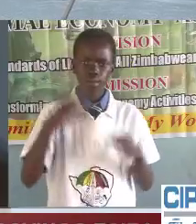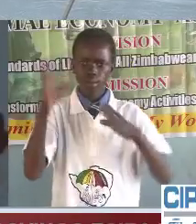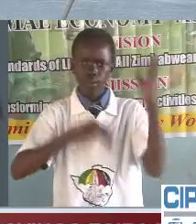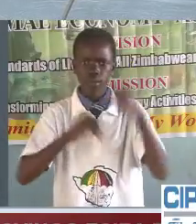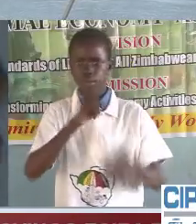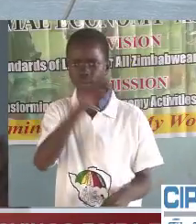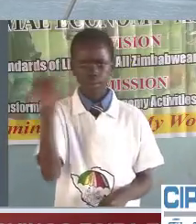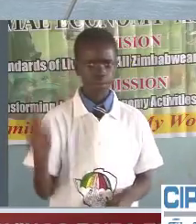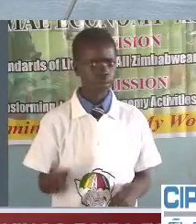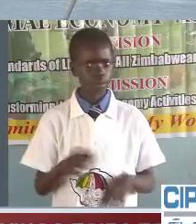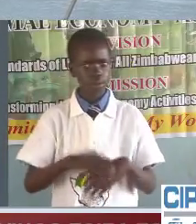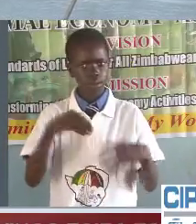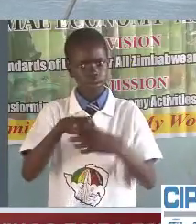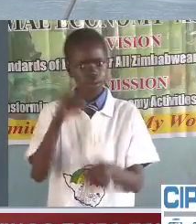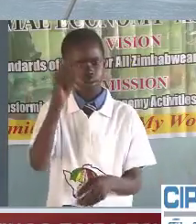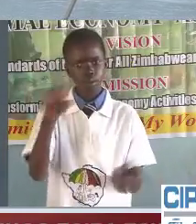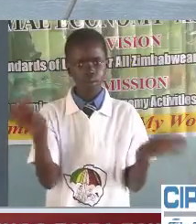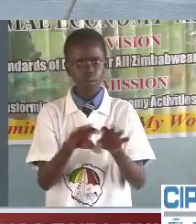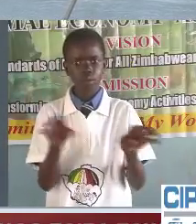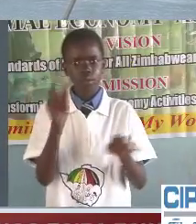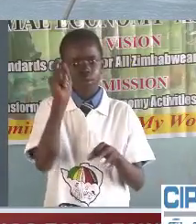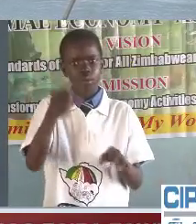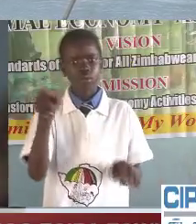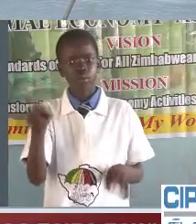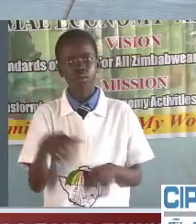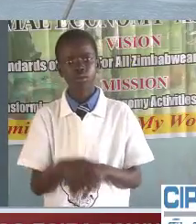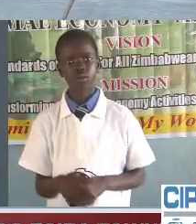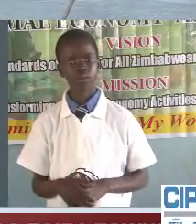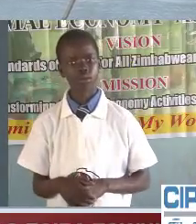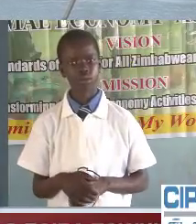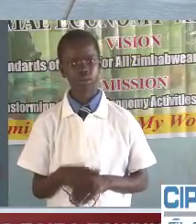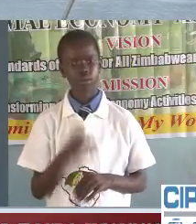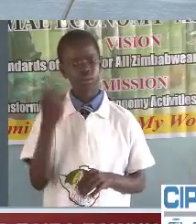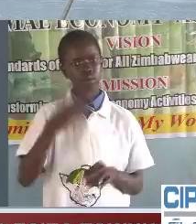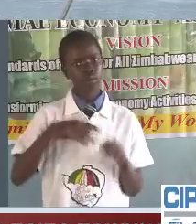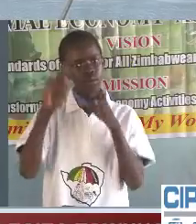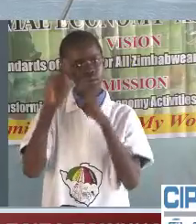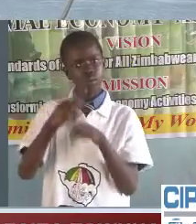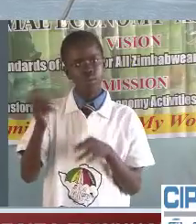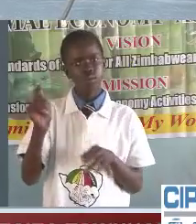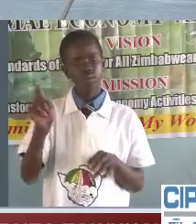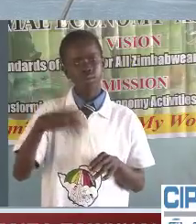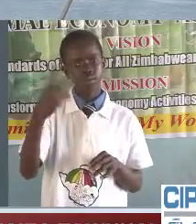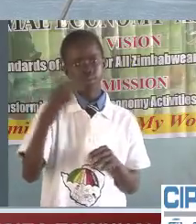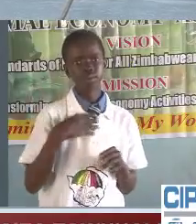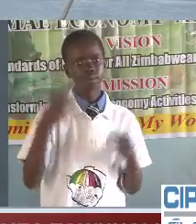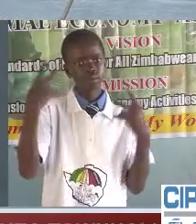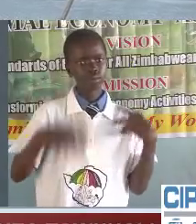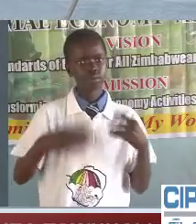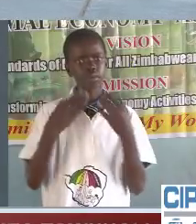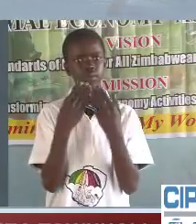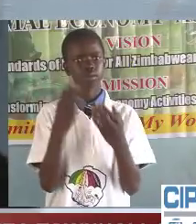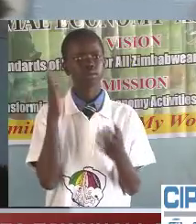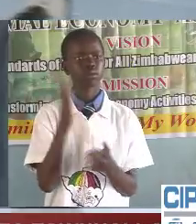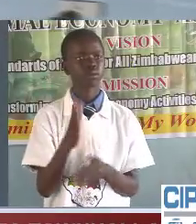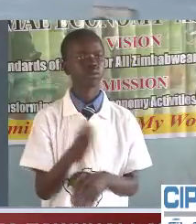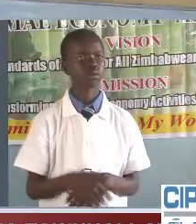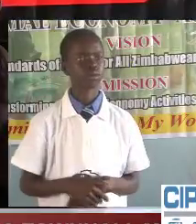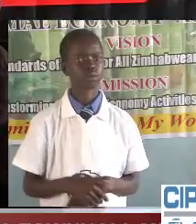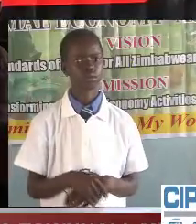zvii zvatichazoita pamabylaws achazenge achizoitiwa ngatite stick to the agenda. Thank you.